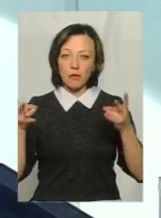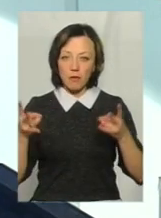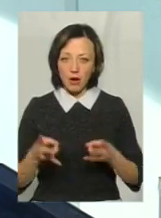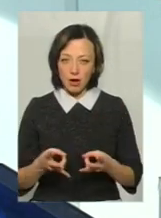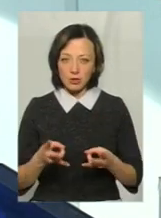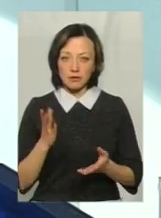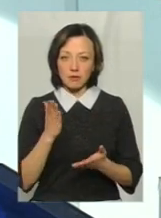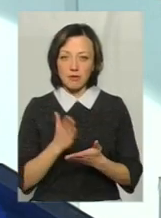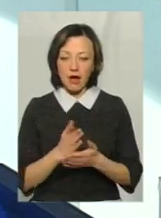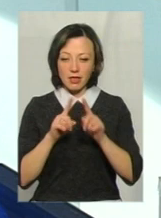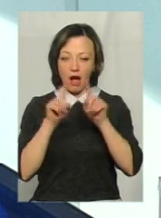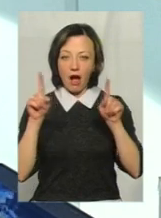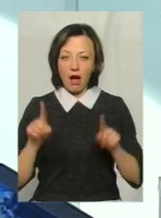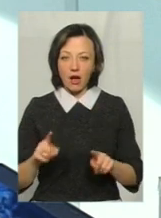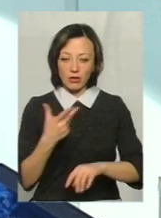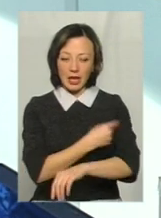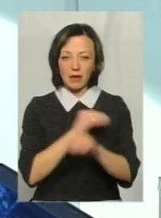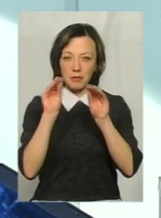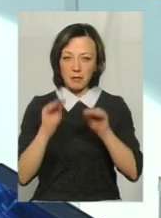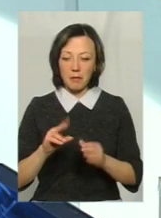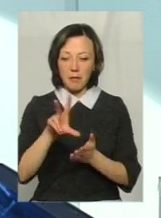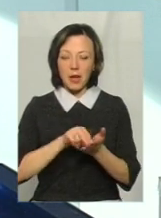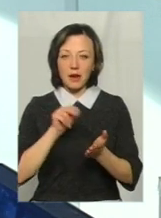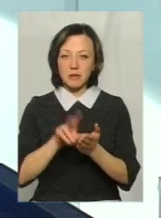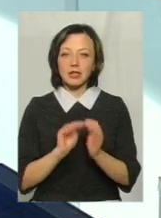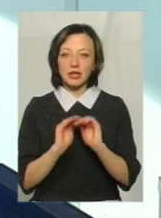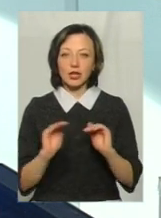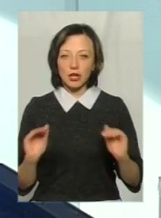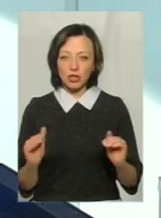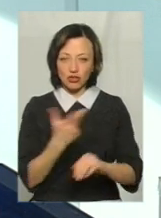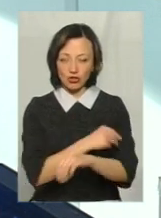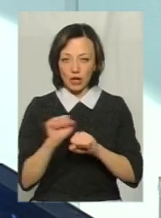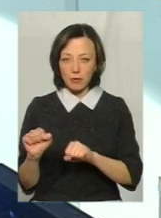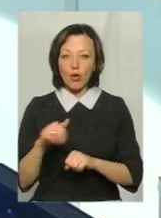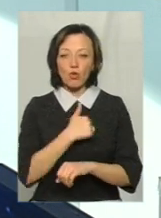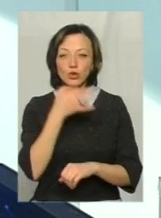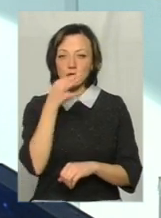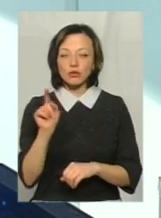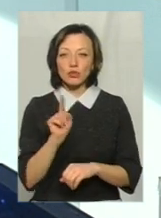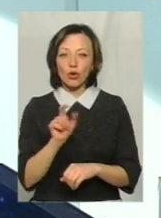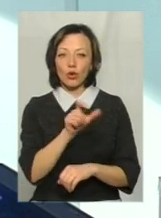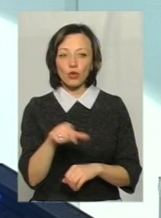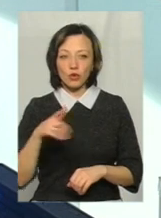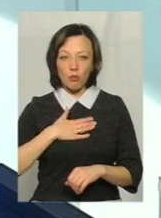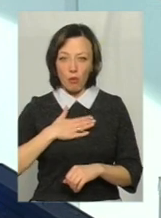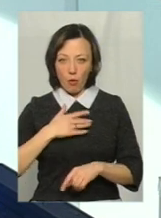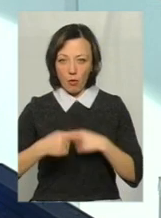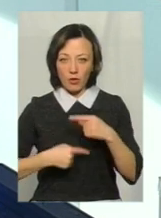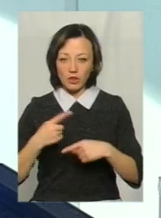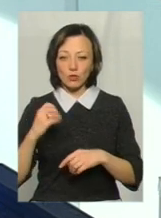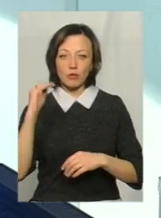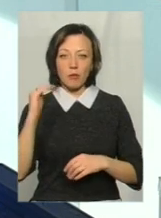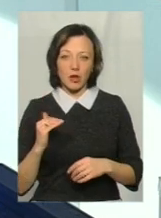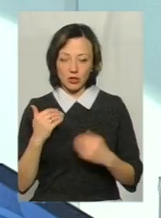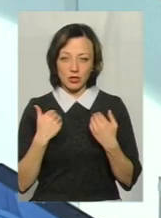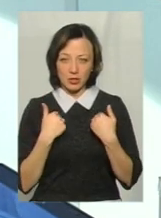мати карту імунізації, в якій були переписані всі дитячі щеплення. Ну, про що хочу сказати, що люди мого покоління і трошки молодші